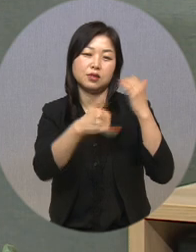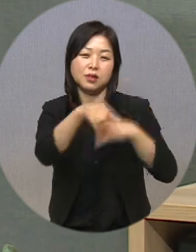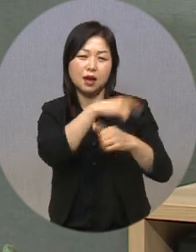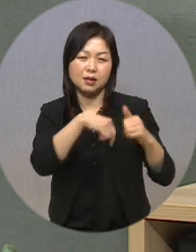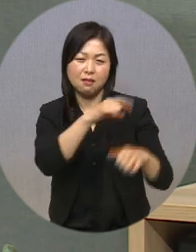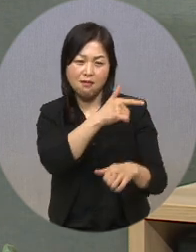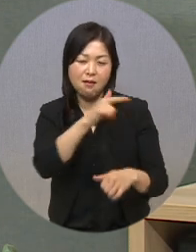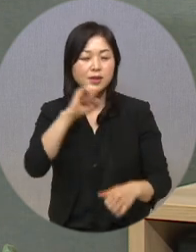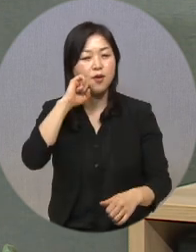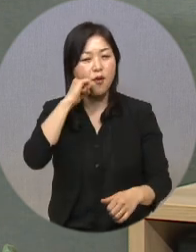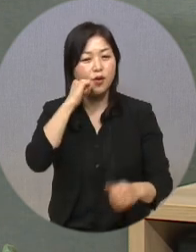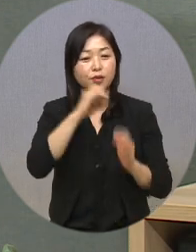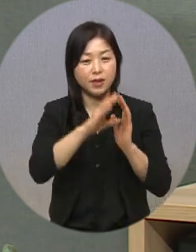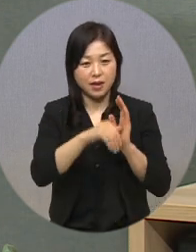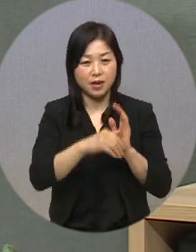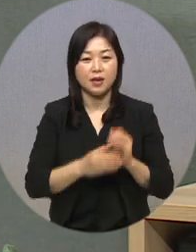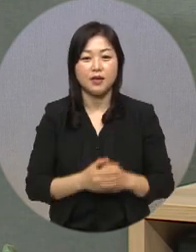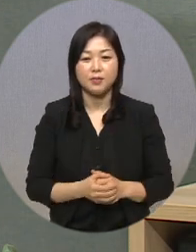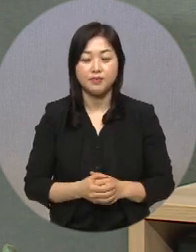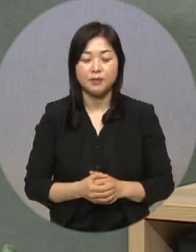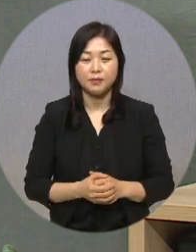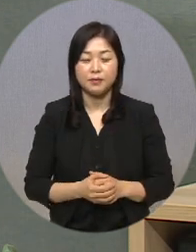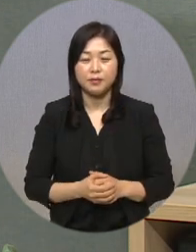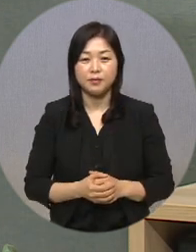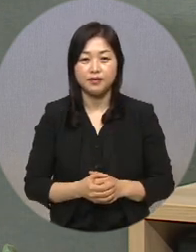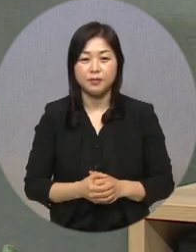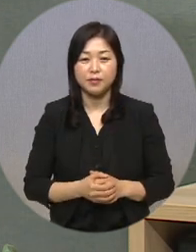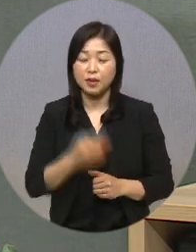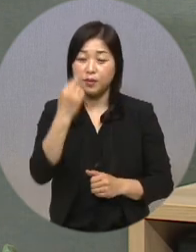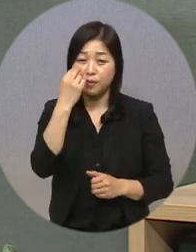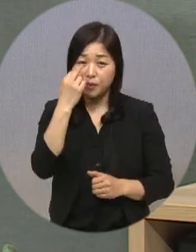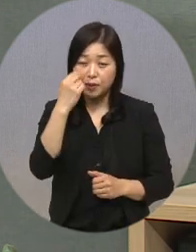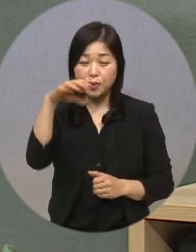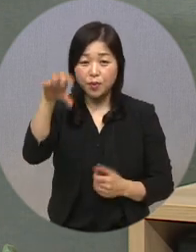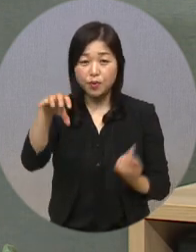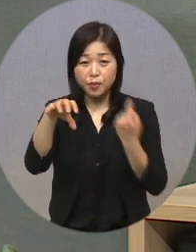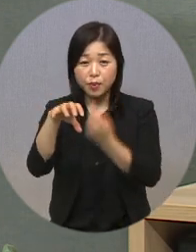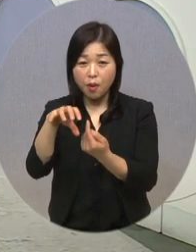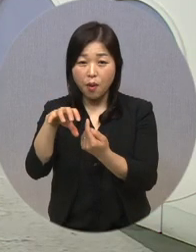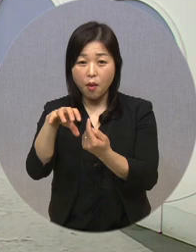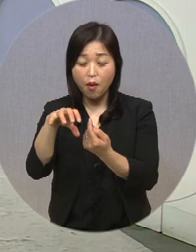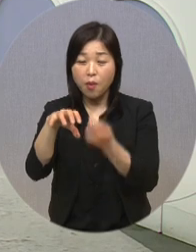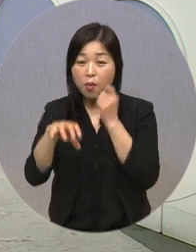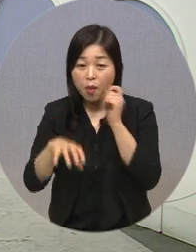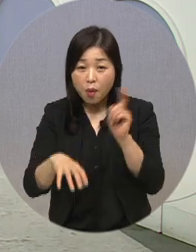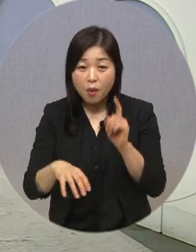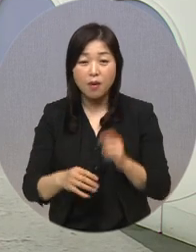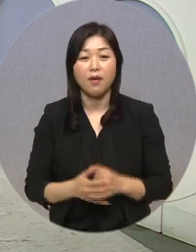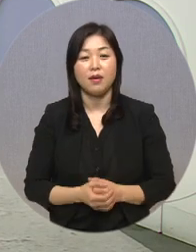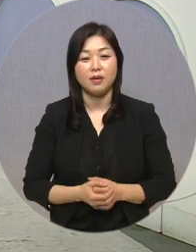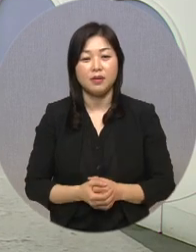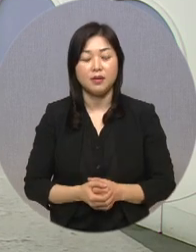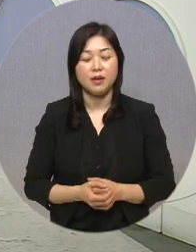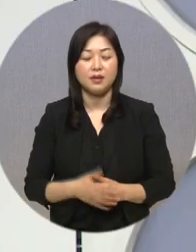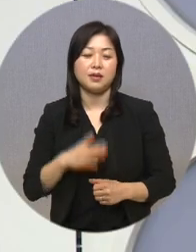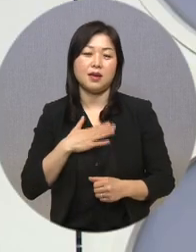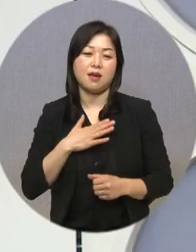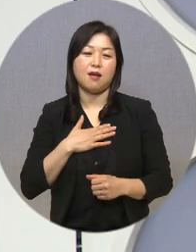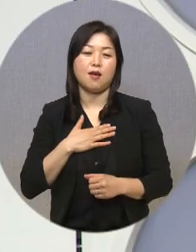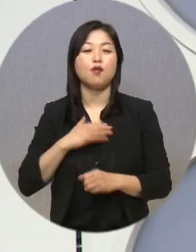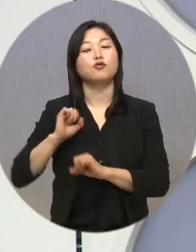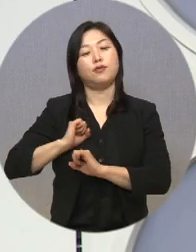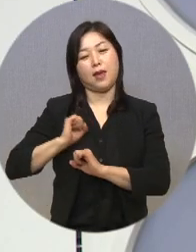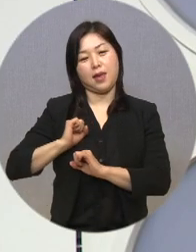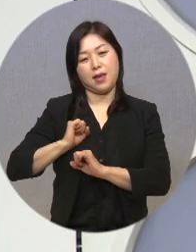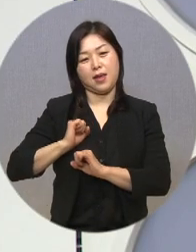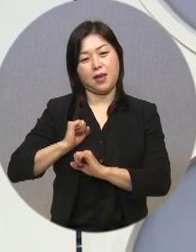가지로 어려운 상황인데 그때 어떻게 미국으로 건너가시게 됐는지. 그때 제가 군대에 있었습니다. 아,